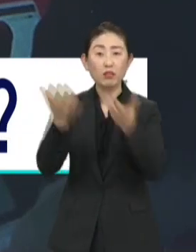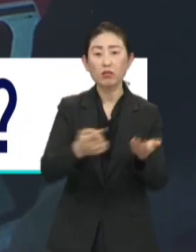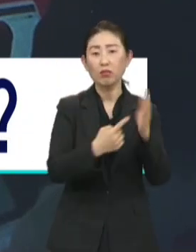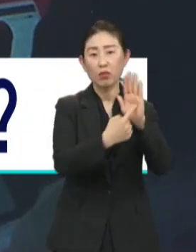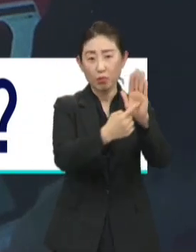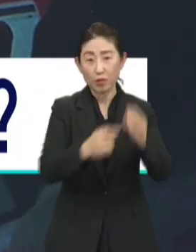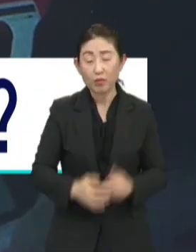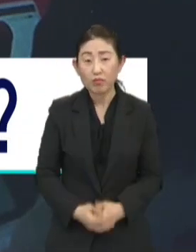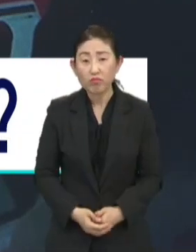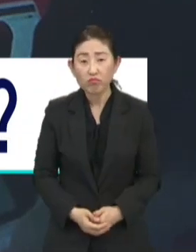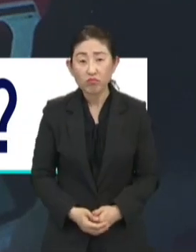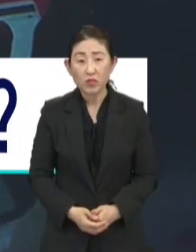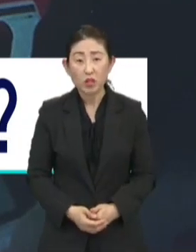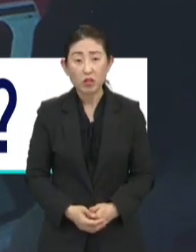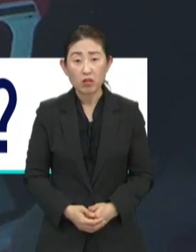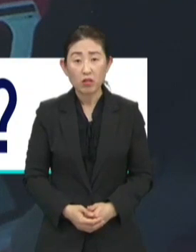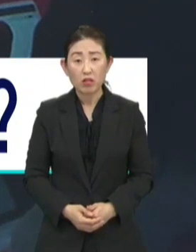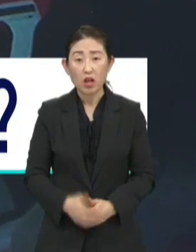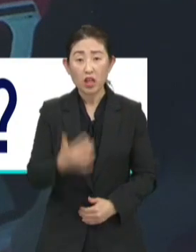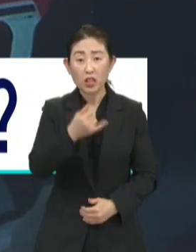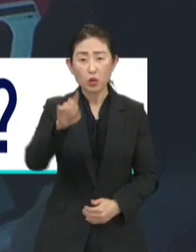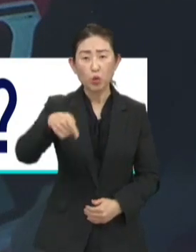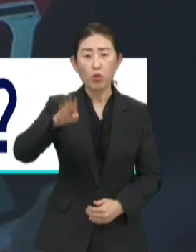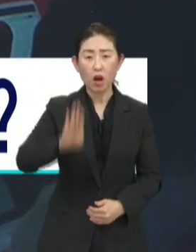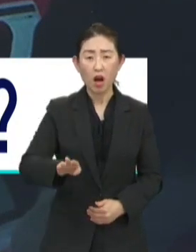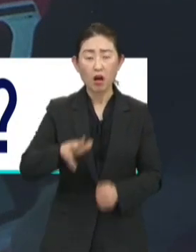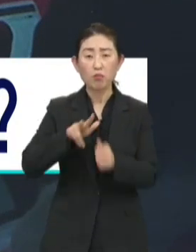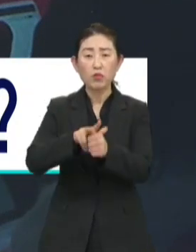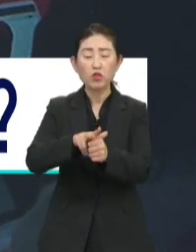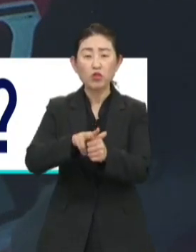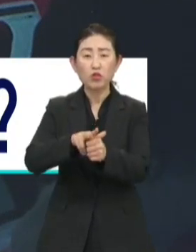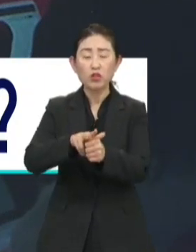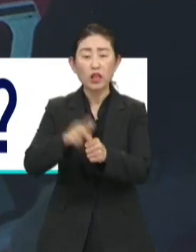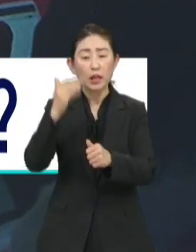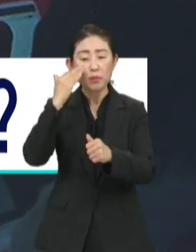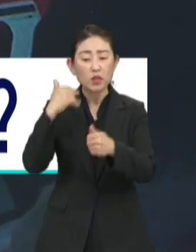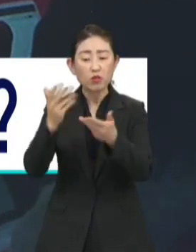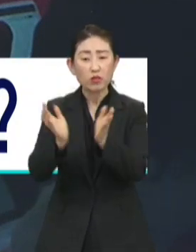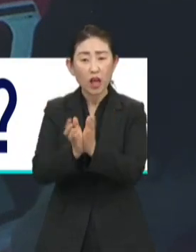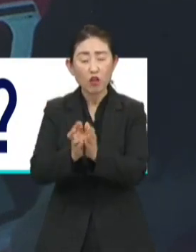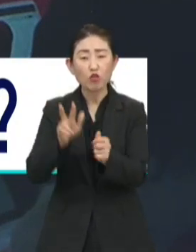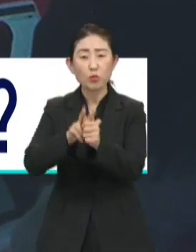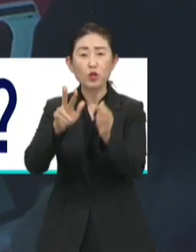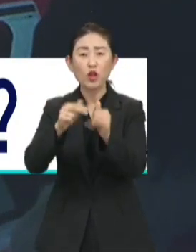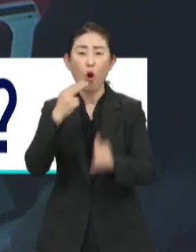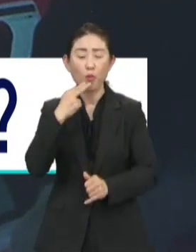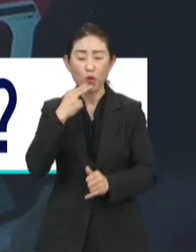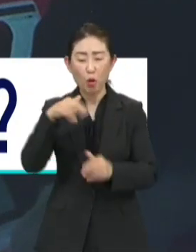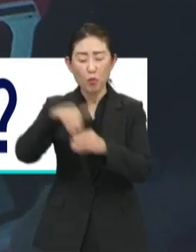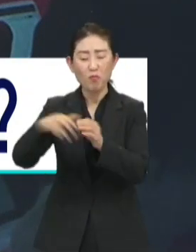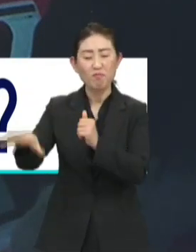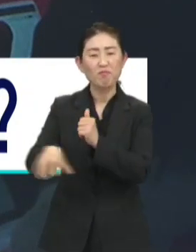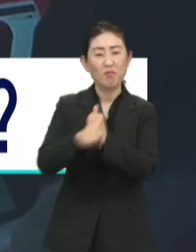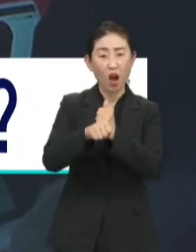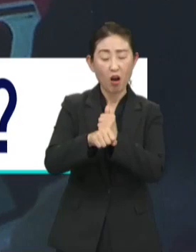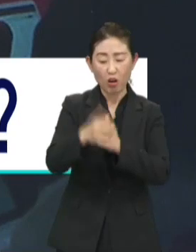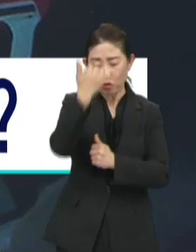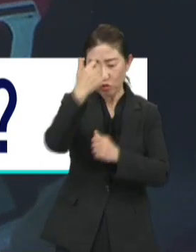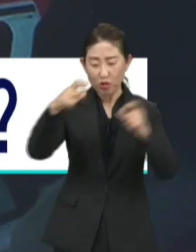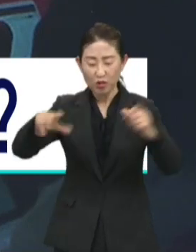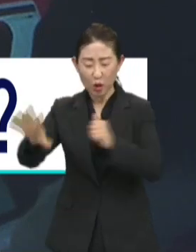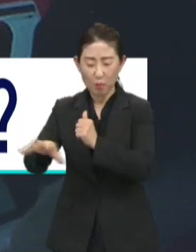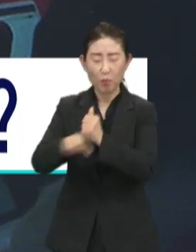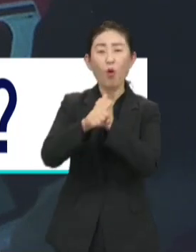나왔습니다. 민주당 후보가 빠진 세종은 물론 충청권 전체 표심을 노린 승부수를 띄운 건데 야권과